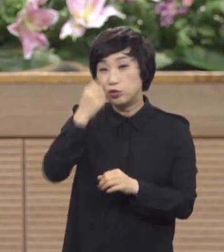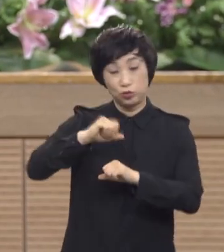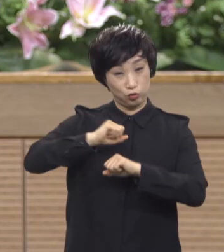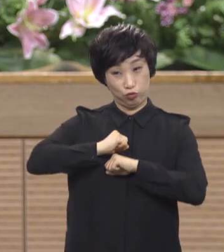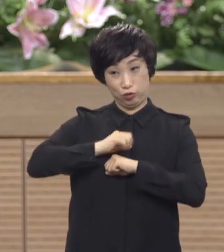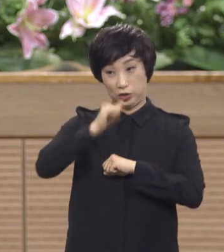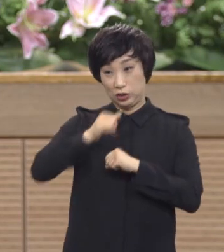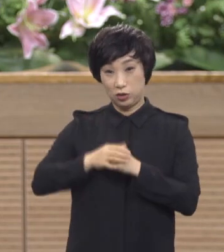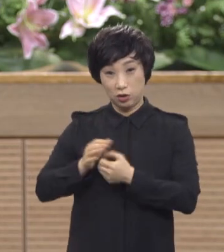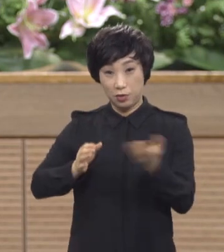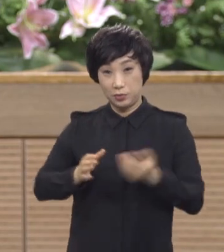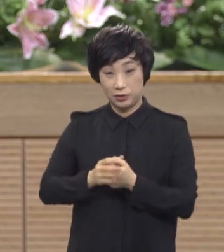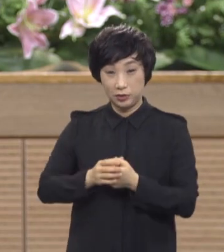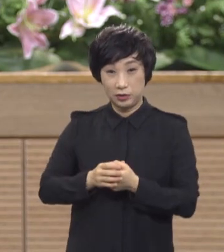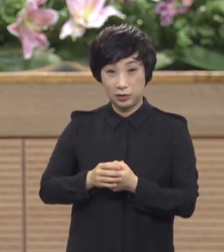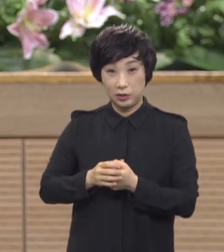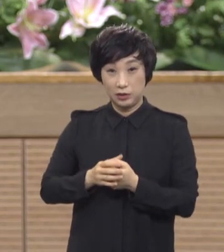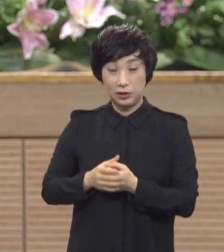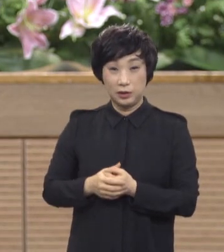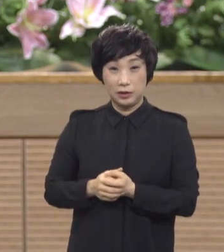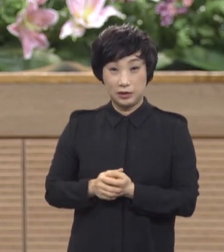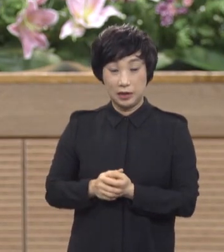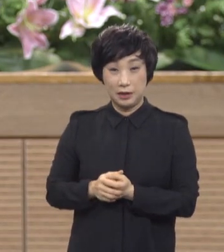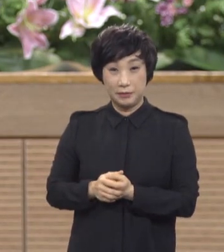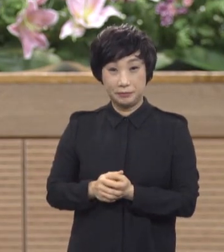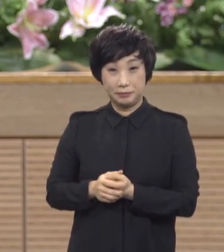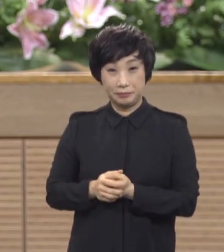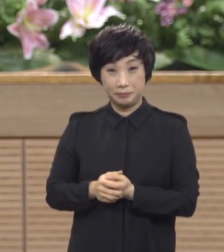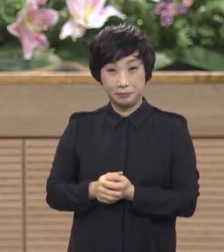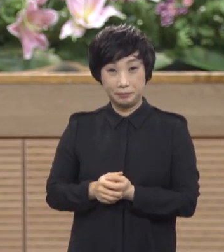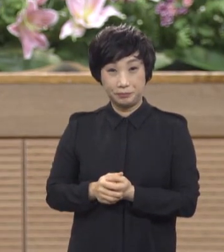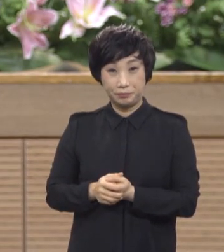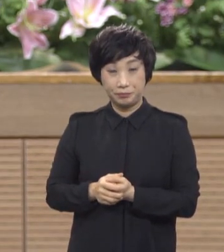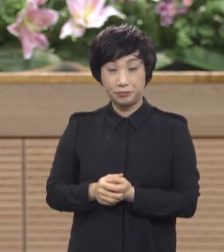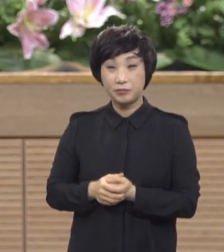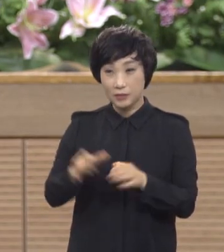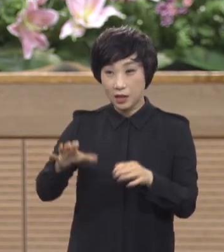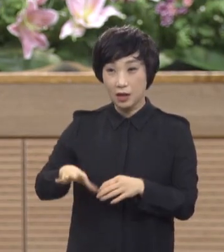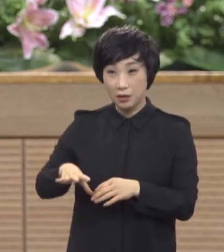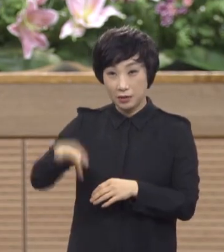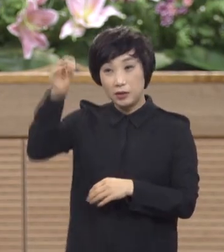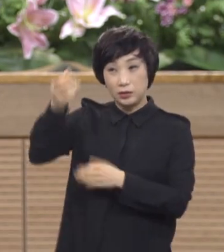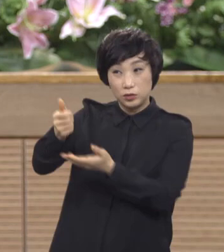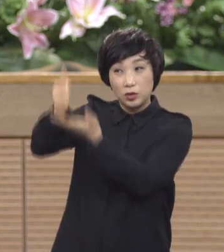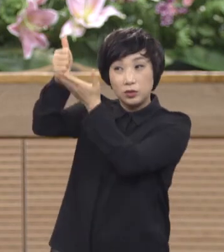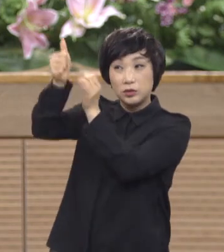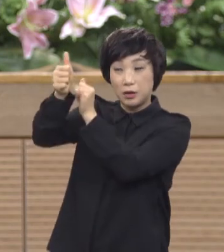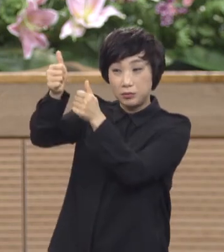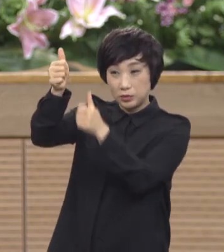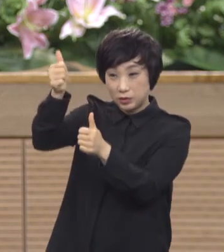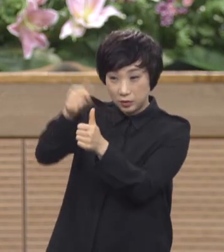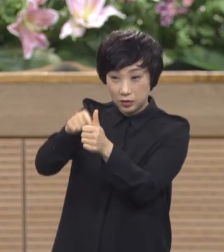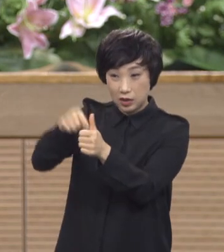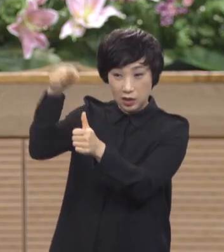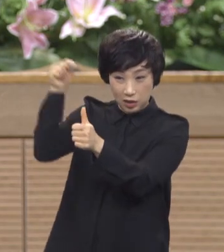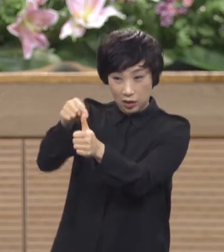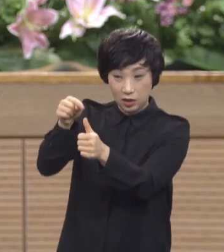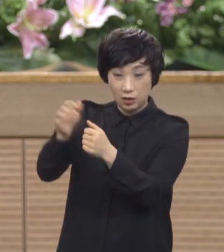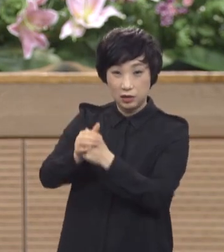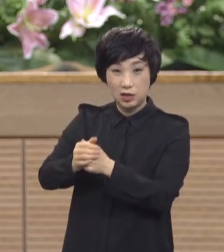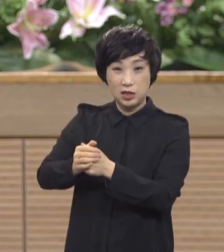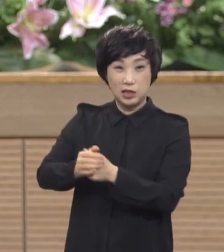제일 먼저 이제 지휘관한테 전달받은 사람이 전달